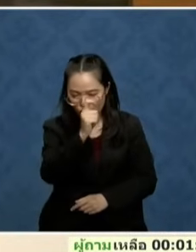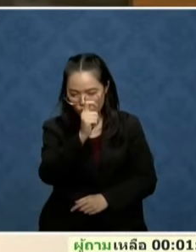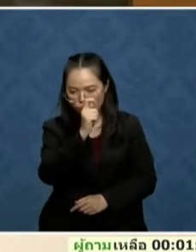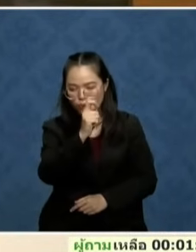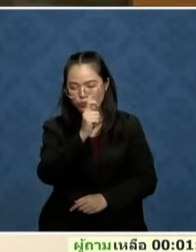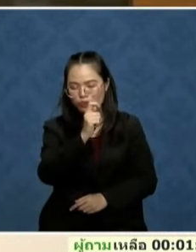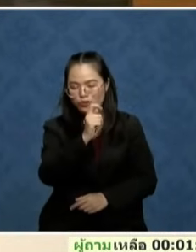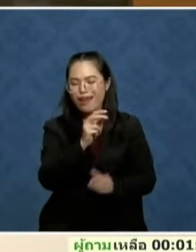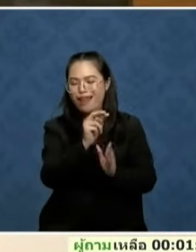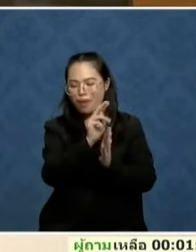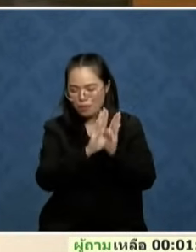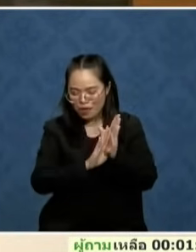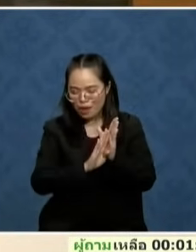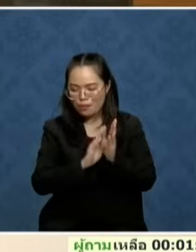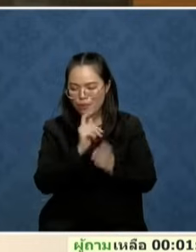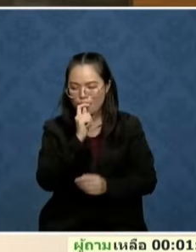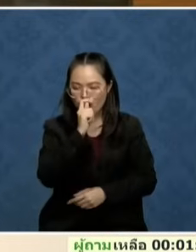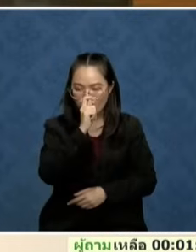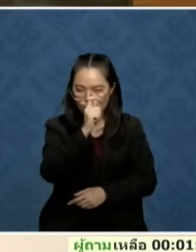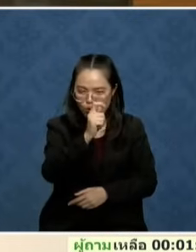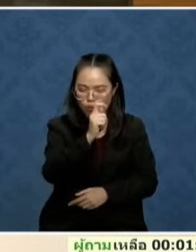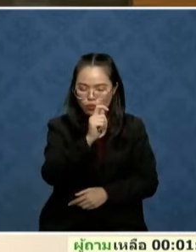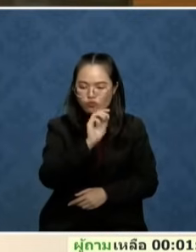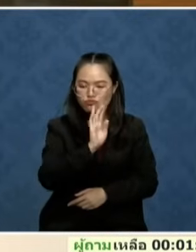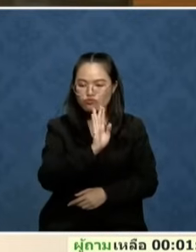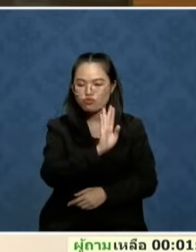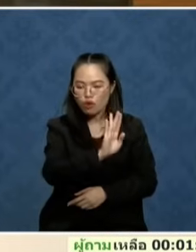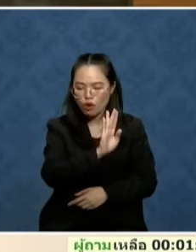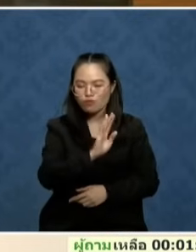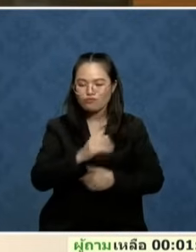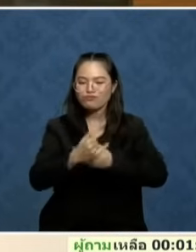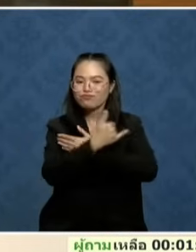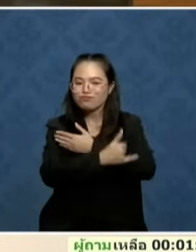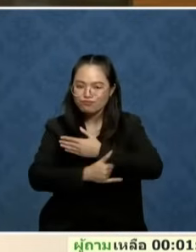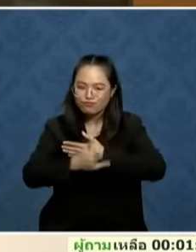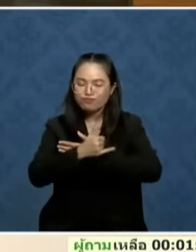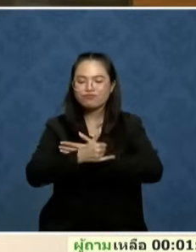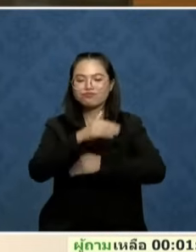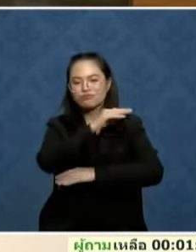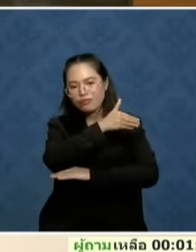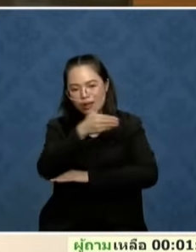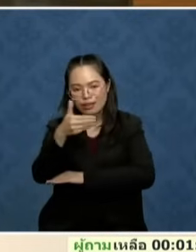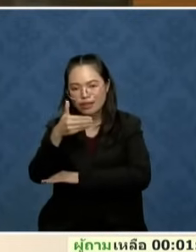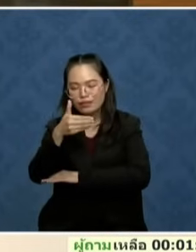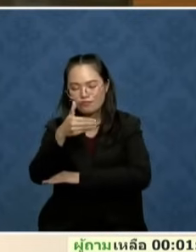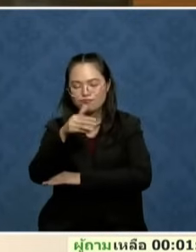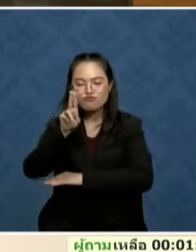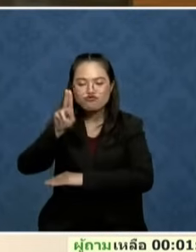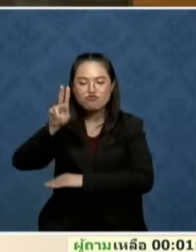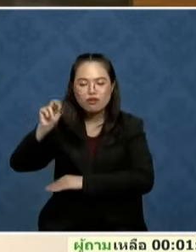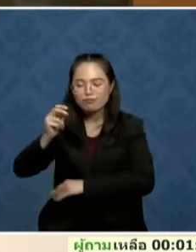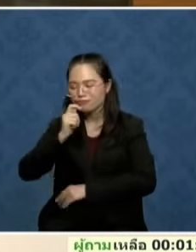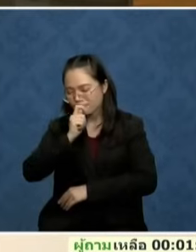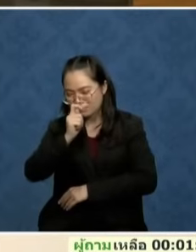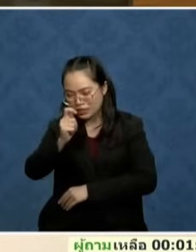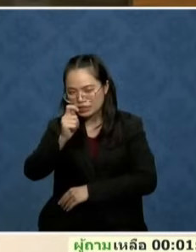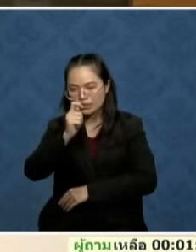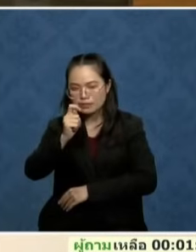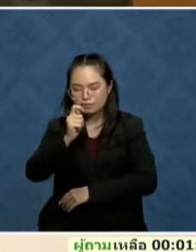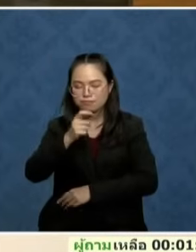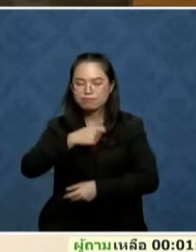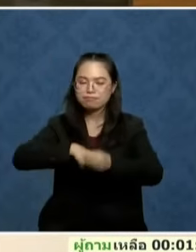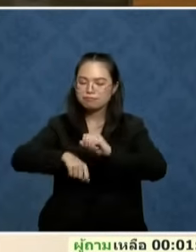กหรือชาร์เตอร์ของ United Nations หรือกฎบัตรของสหประชาชาติเป็น